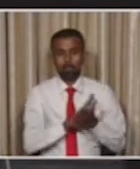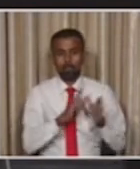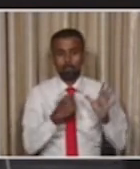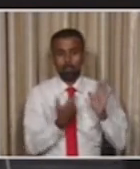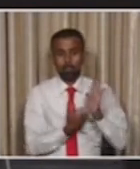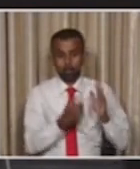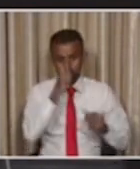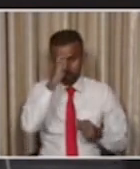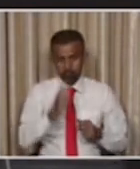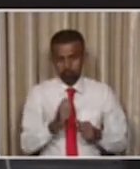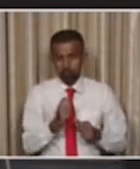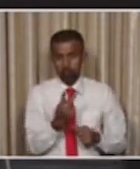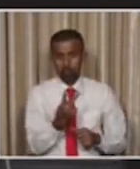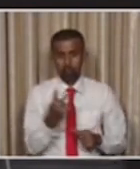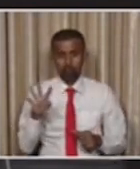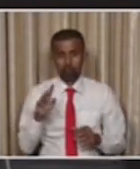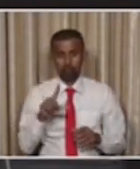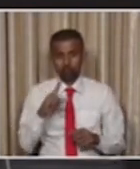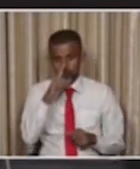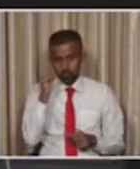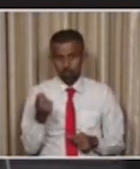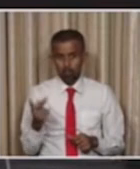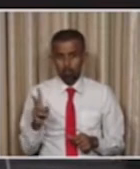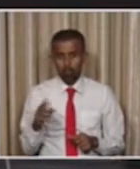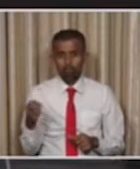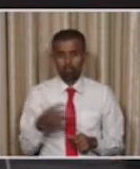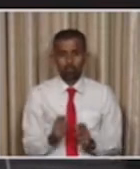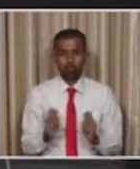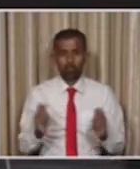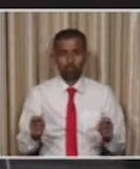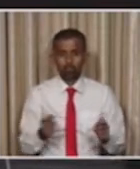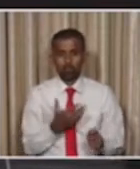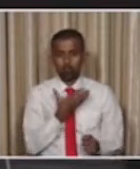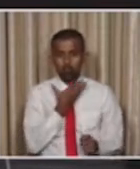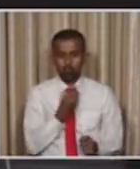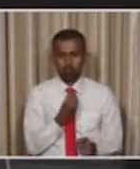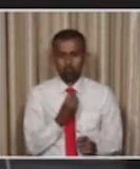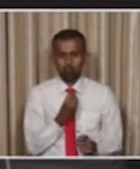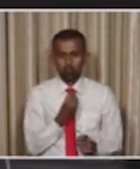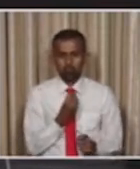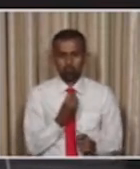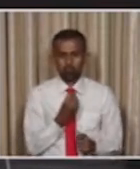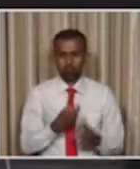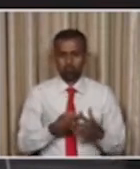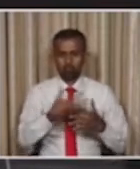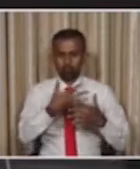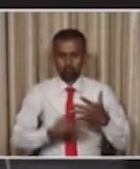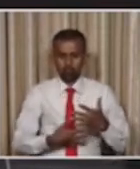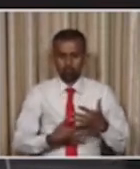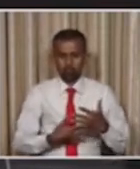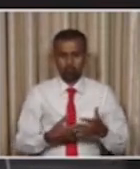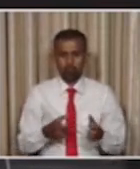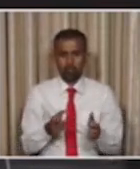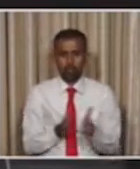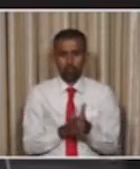සිල්වා මහතා විසින් 2024/7/12 දින ඉදිරිපත් කරන ලද අසත්‍ය සහ ව්‍යාජ්‍ය වාර්තාව මගින් එකී කාර්යක